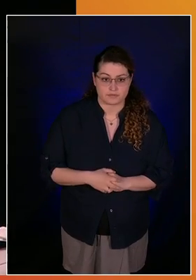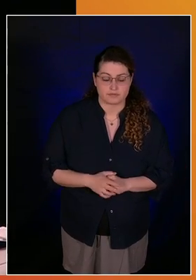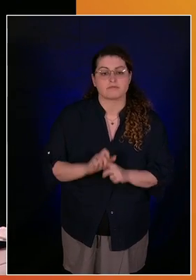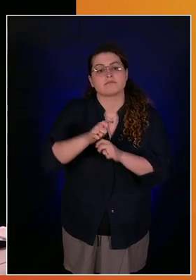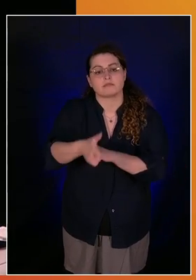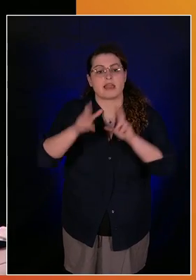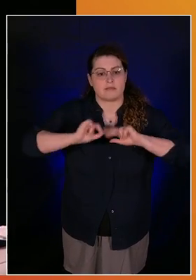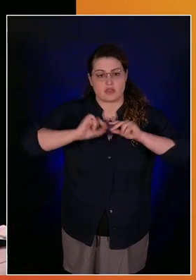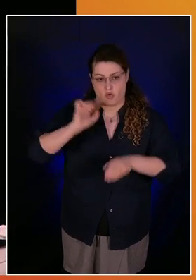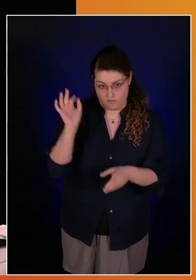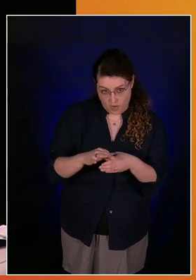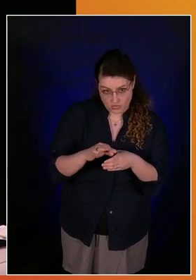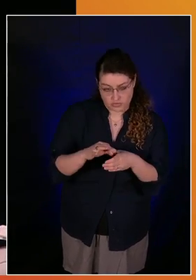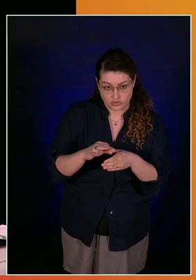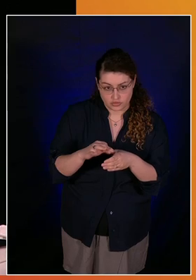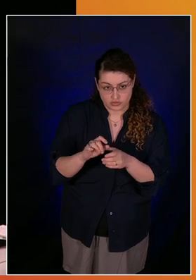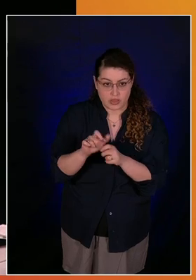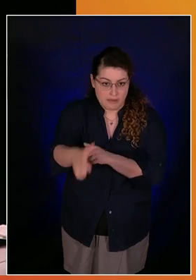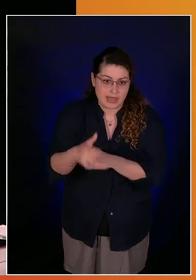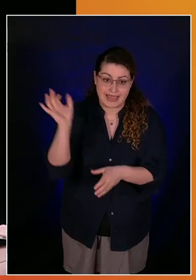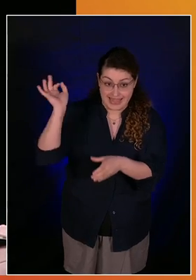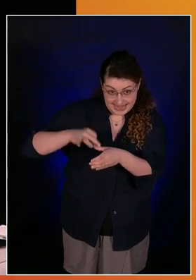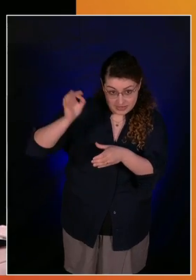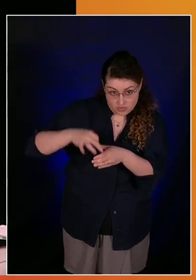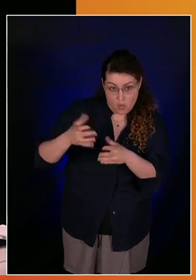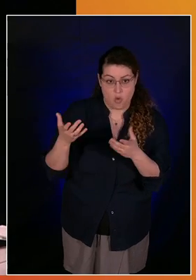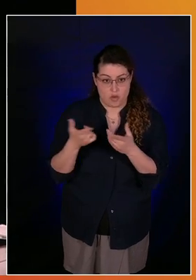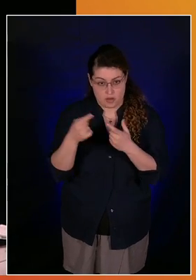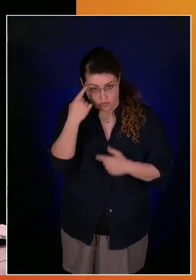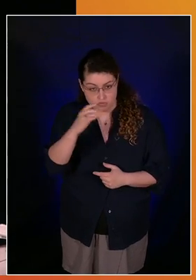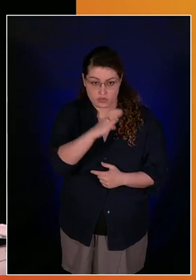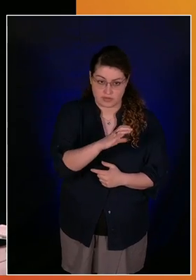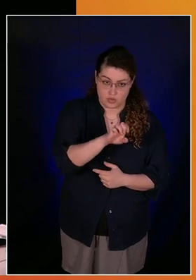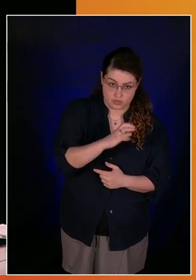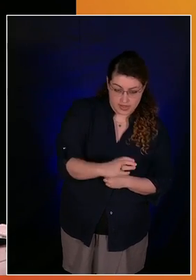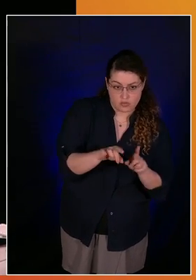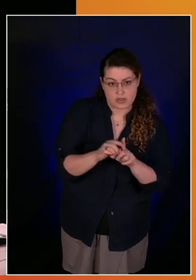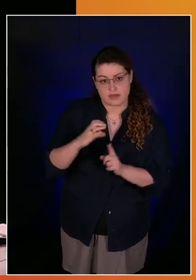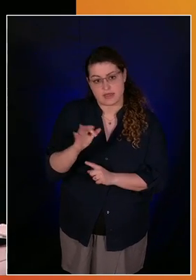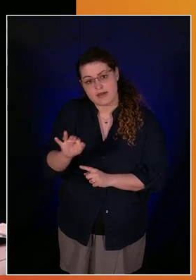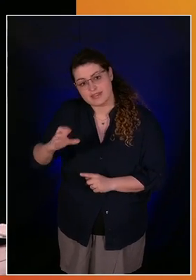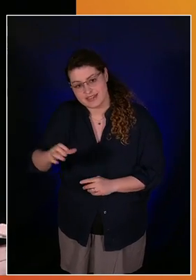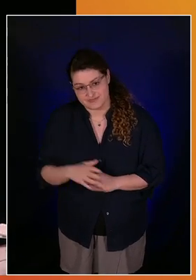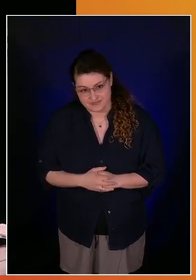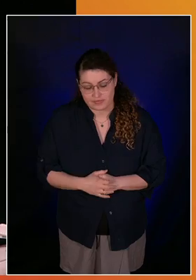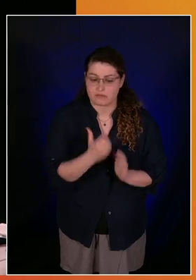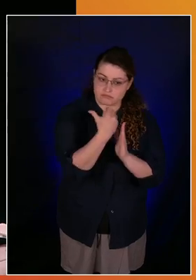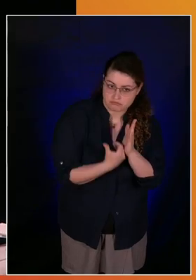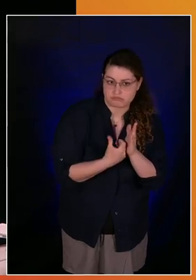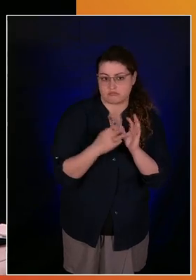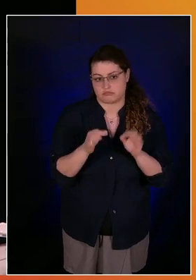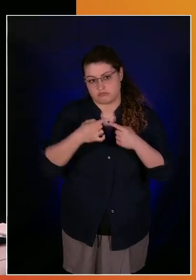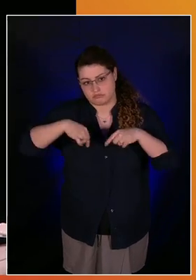l'explication du vote et à l'élection donc et au vote pour la CEC et la CFC présentation de la liste des candidats du comité de